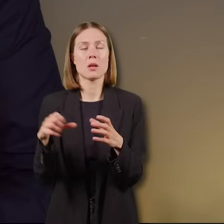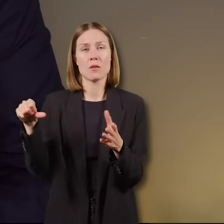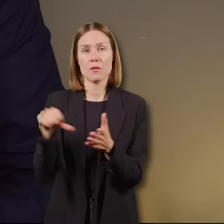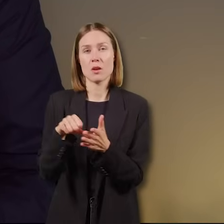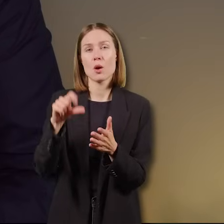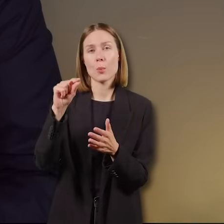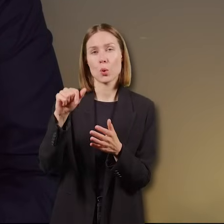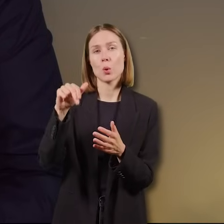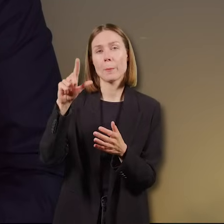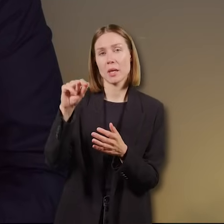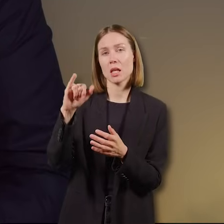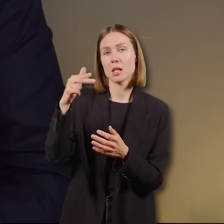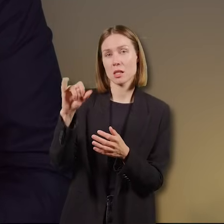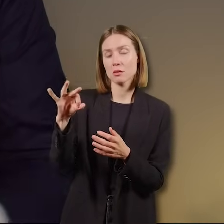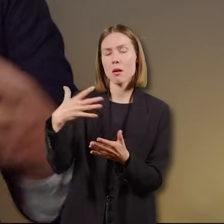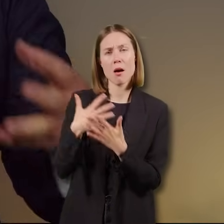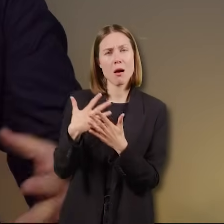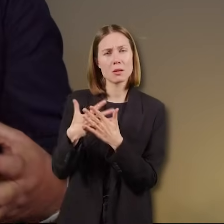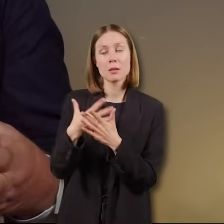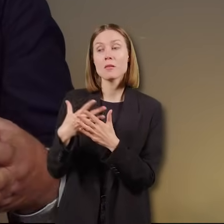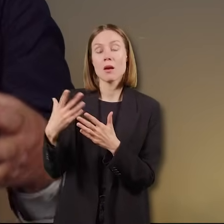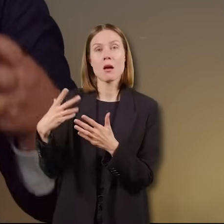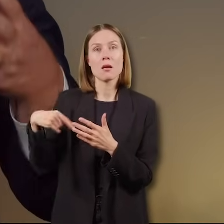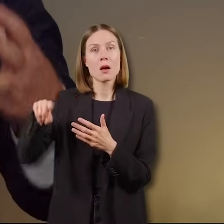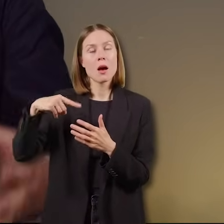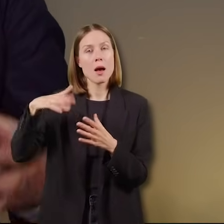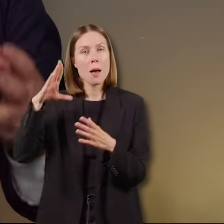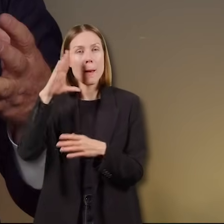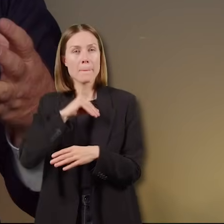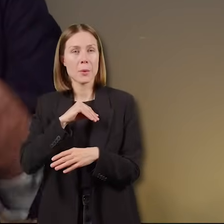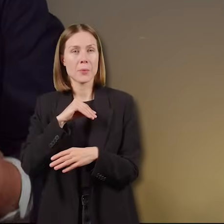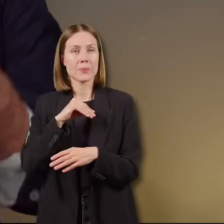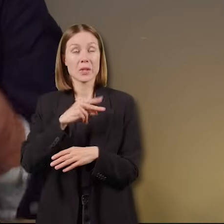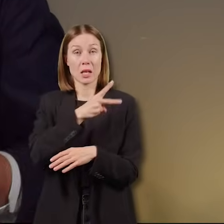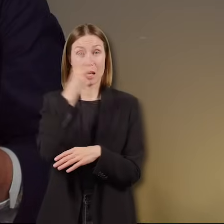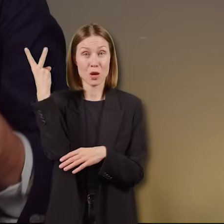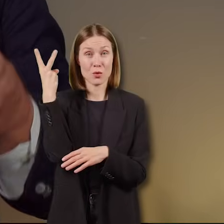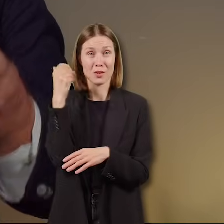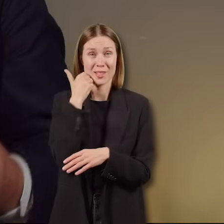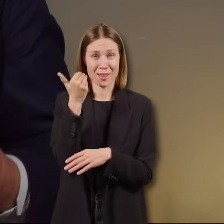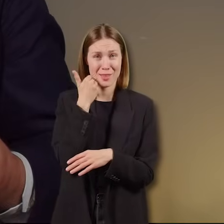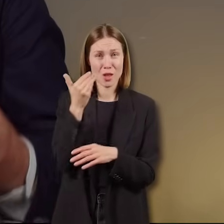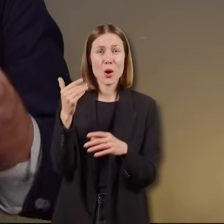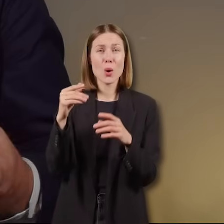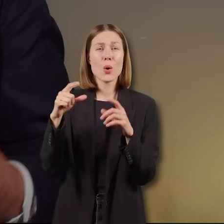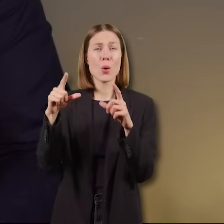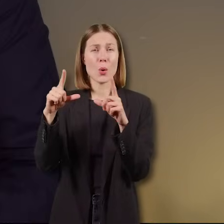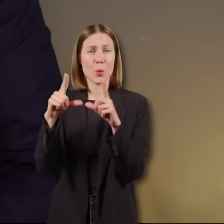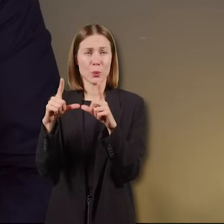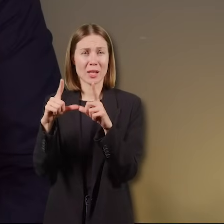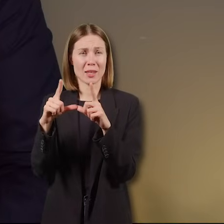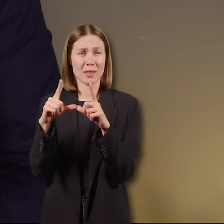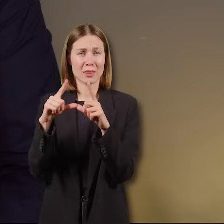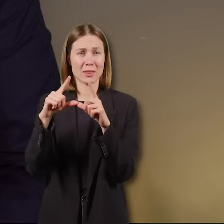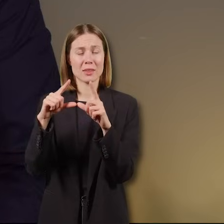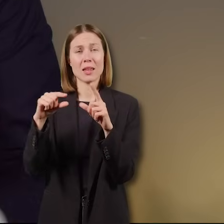dalyvavo ir Edmundas Pupinis labai aktyviai. Ir mums pavyko tą mūsų Lietuvos gėdą Utenos kelią betonkelį